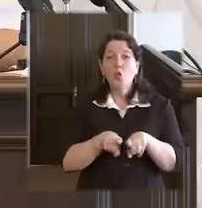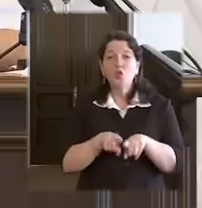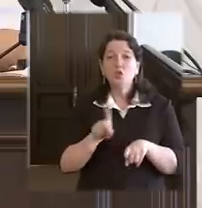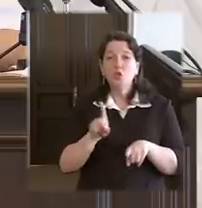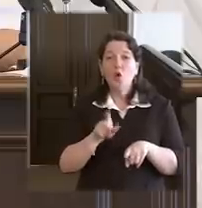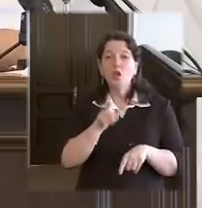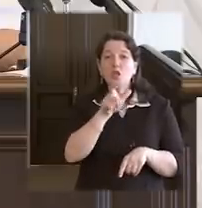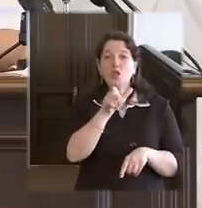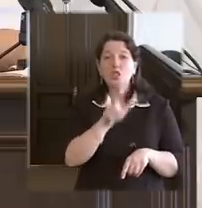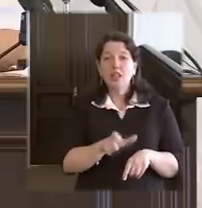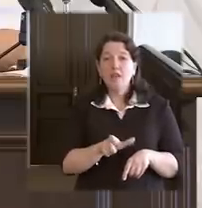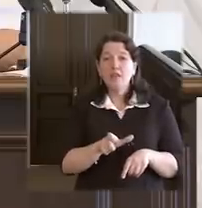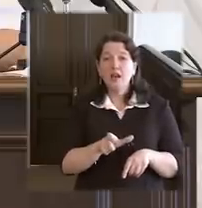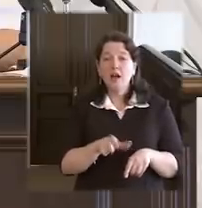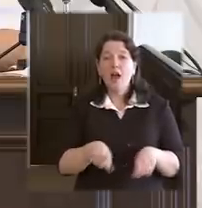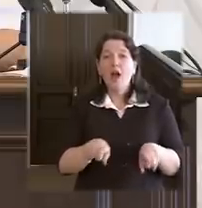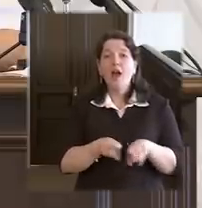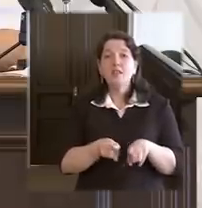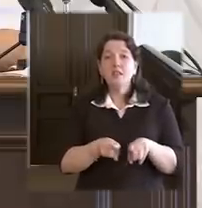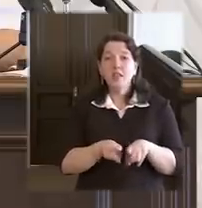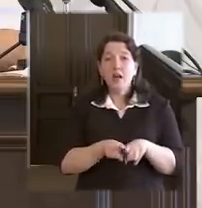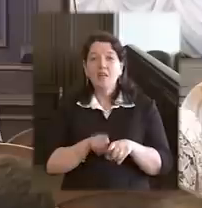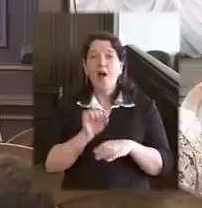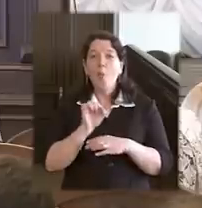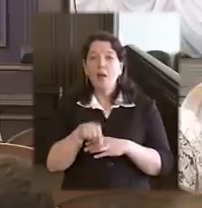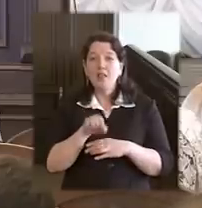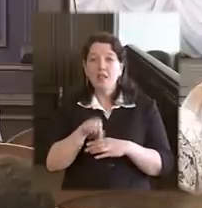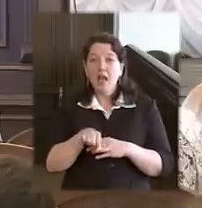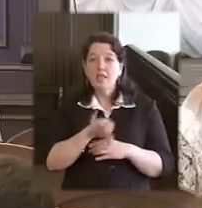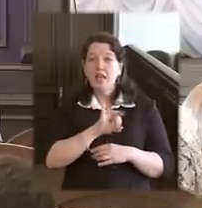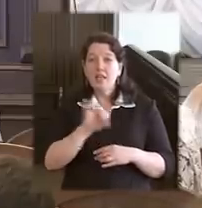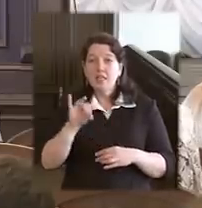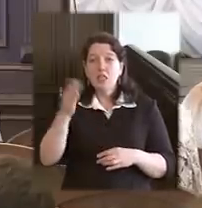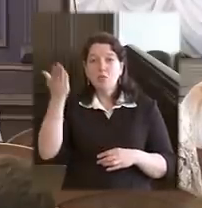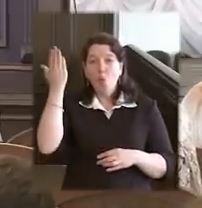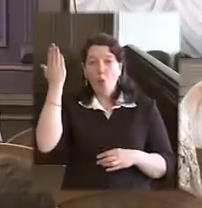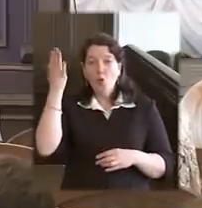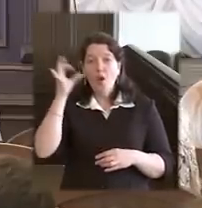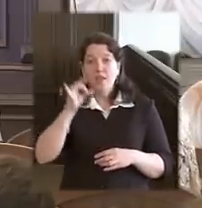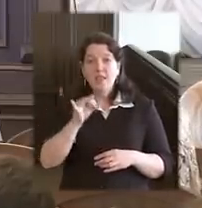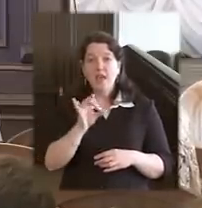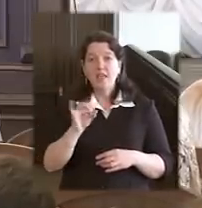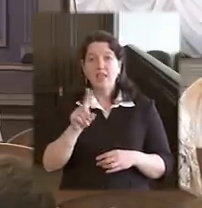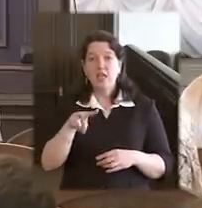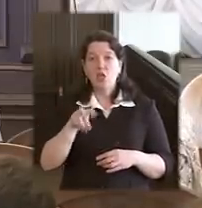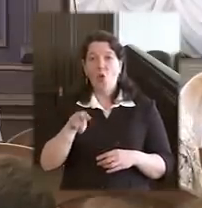одном доме поклоняется Богу и идолам. Вот это да!